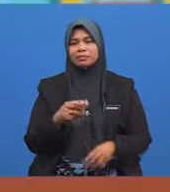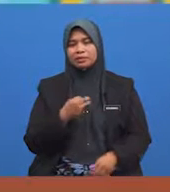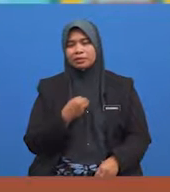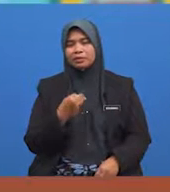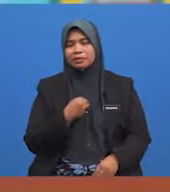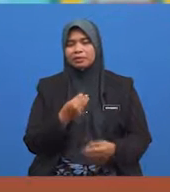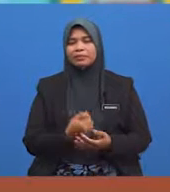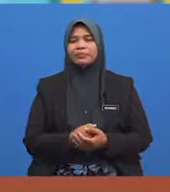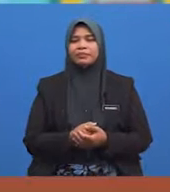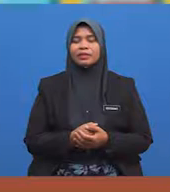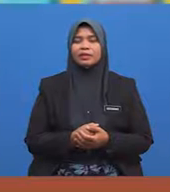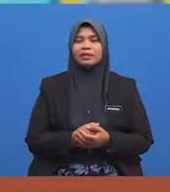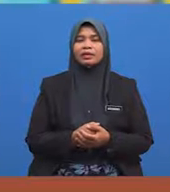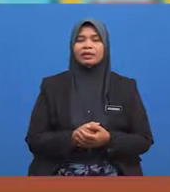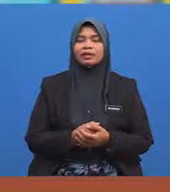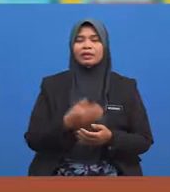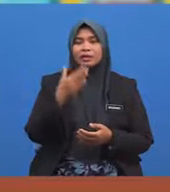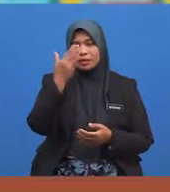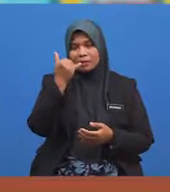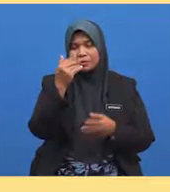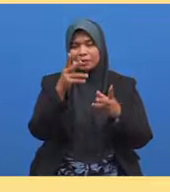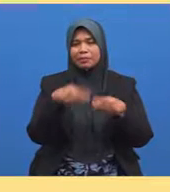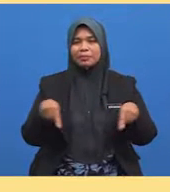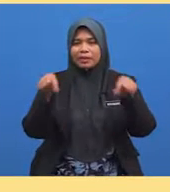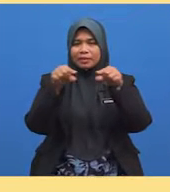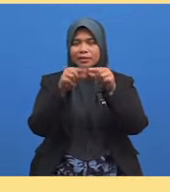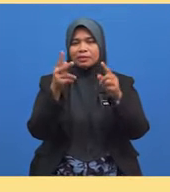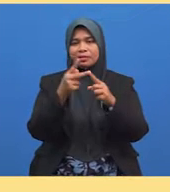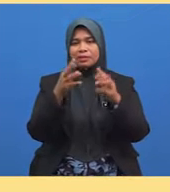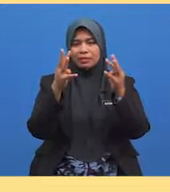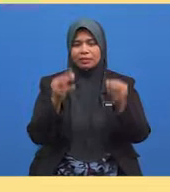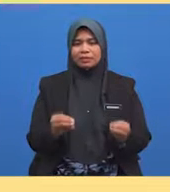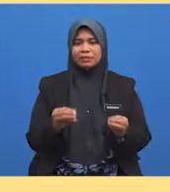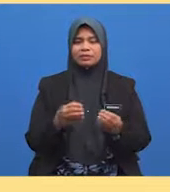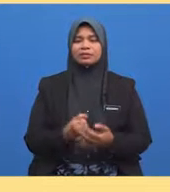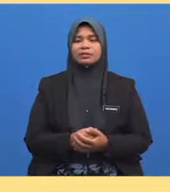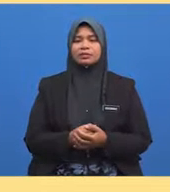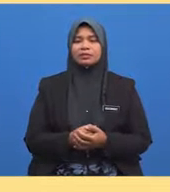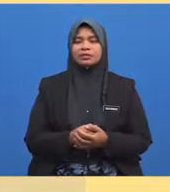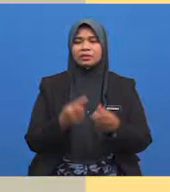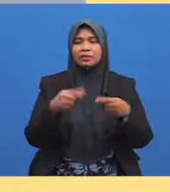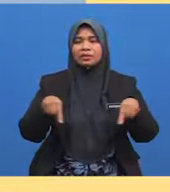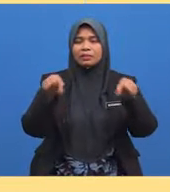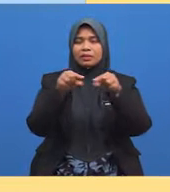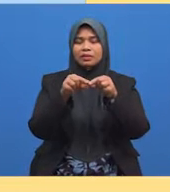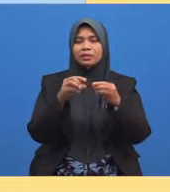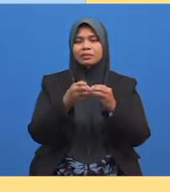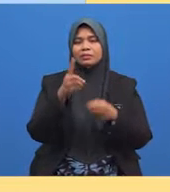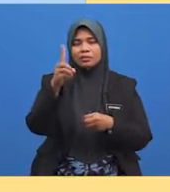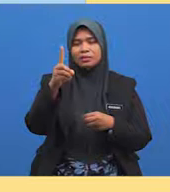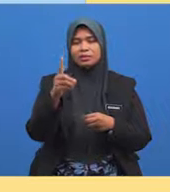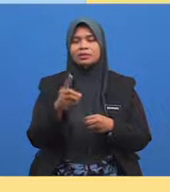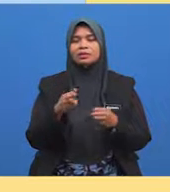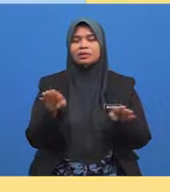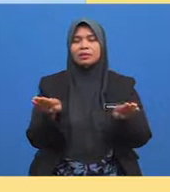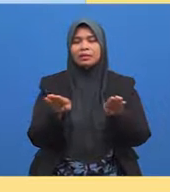Kenapa biodiversity penting kepada manusia? Ya, kepentingan yang pertama sebagai